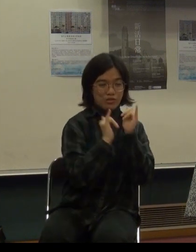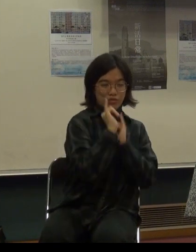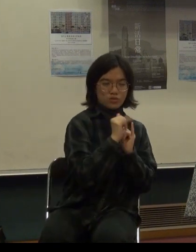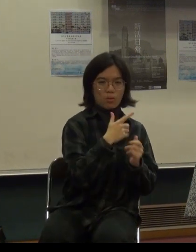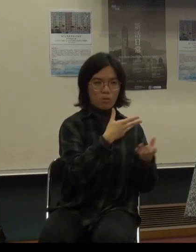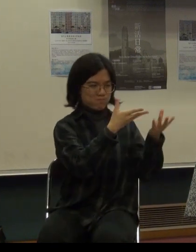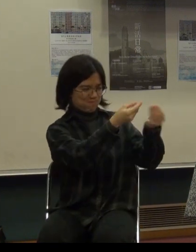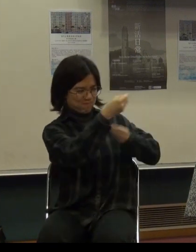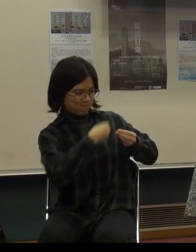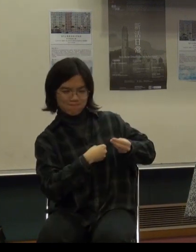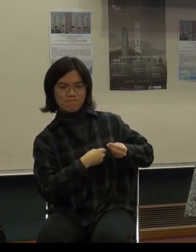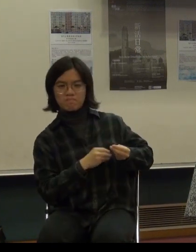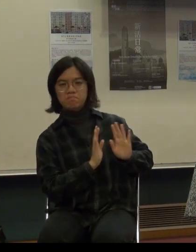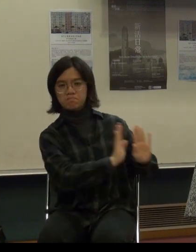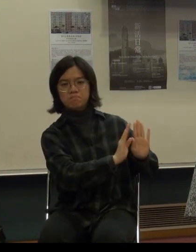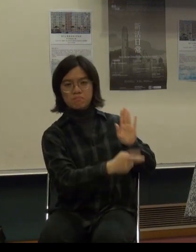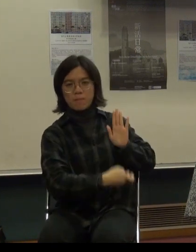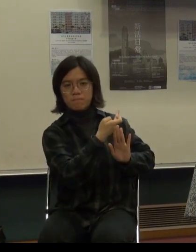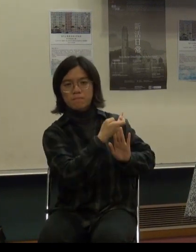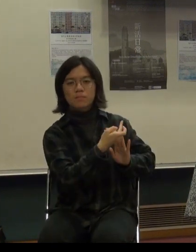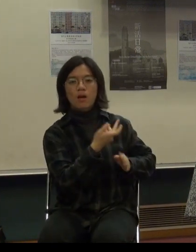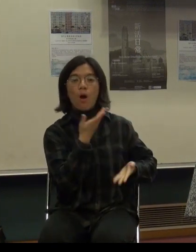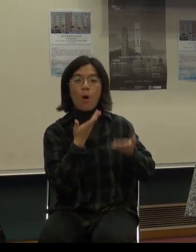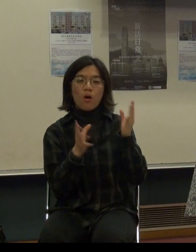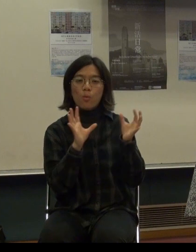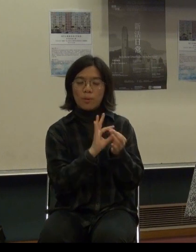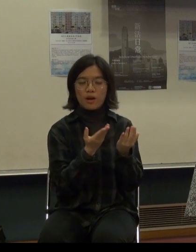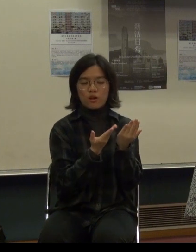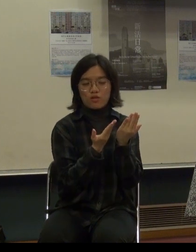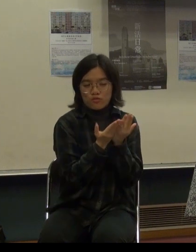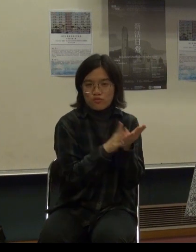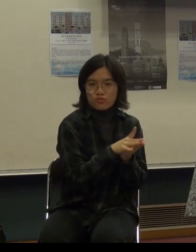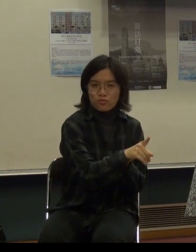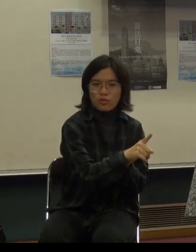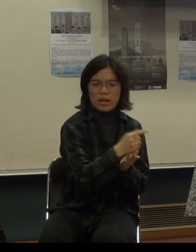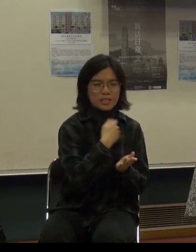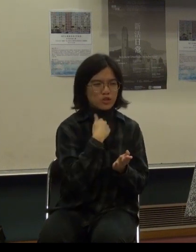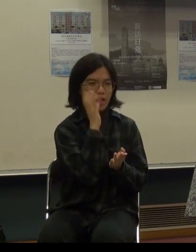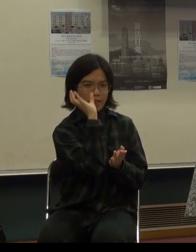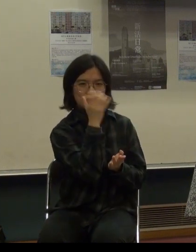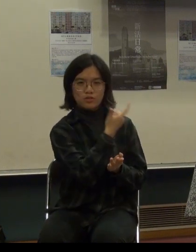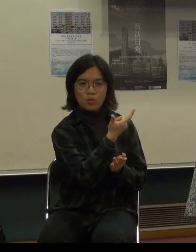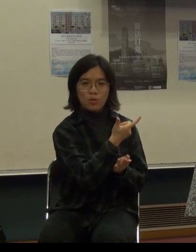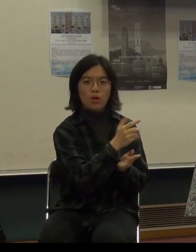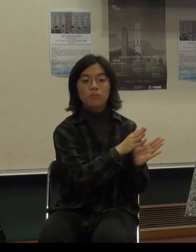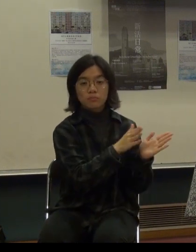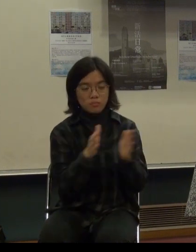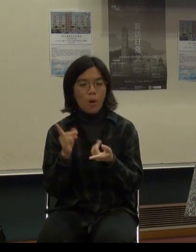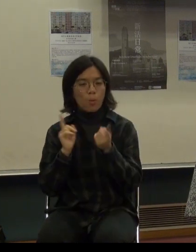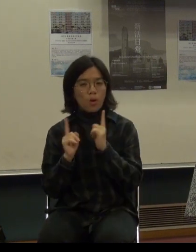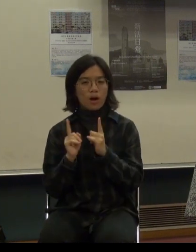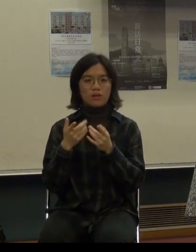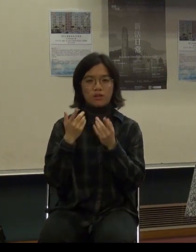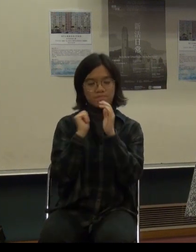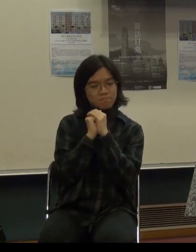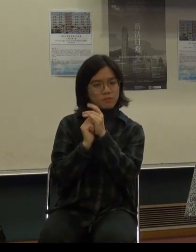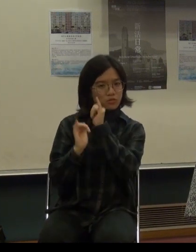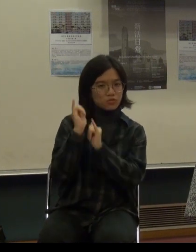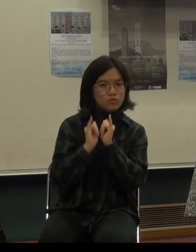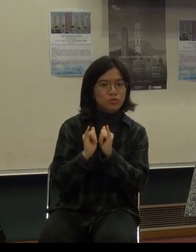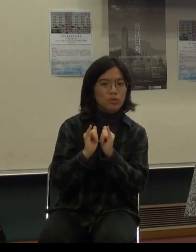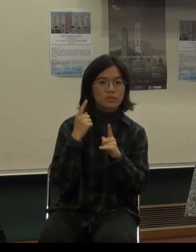統，那個傳統可以是一啲嘅學術嘅傳統，我哋要追求多啲嘅理性，可以是一個宗教嘅傳統，即係教廷